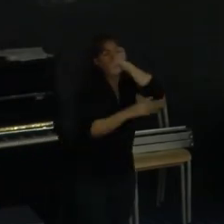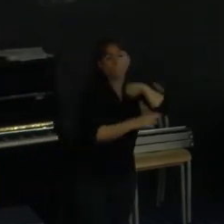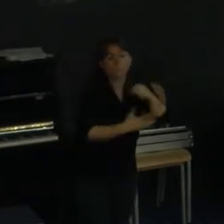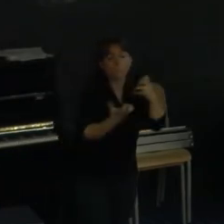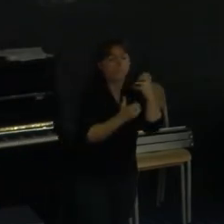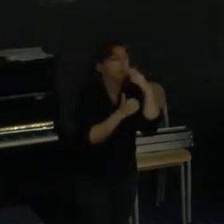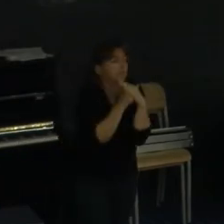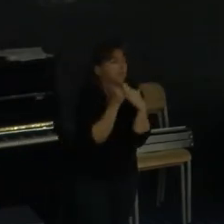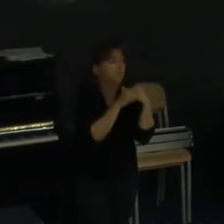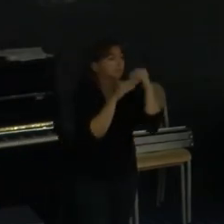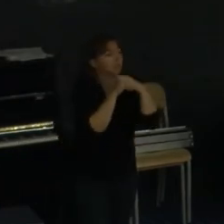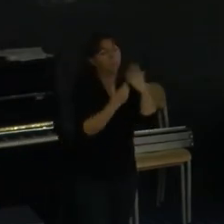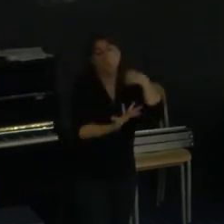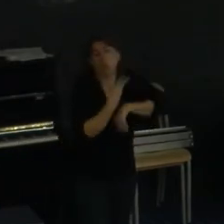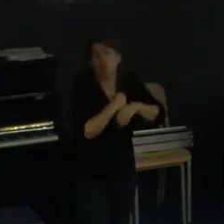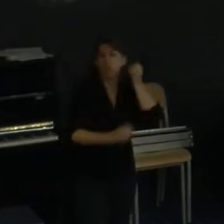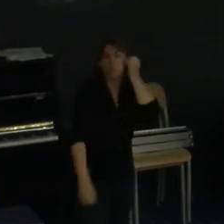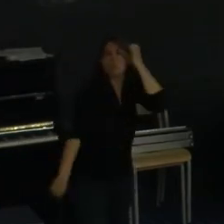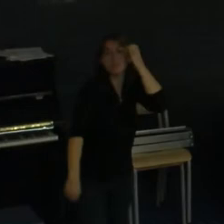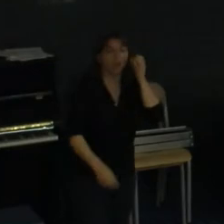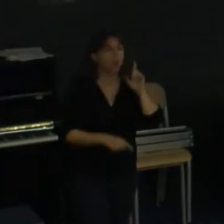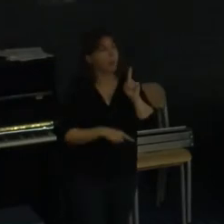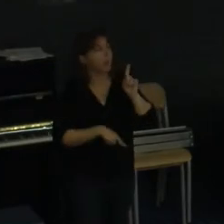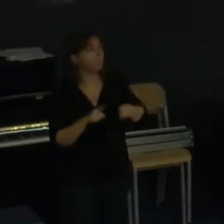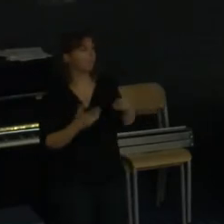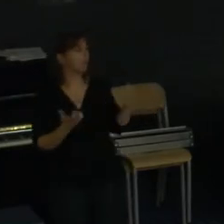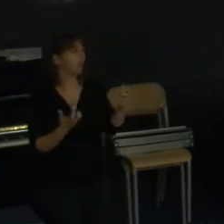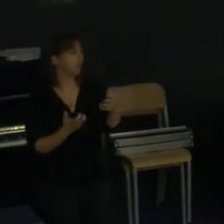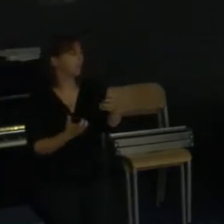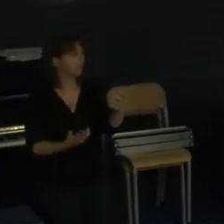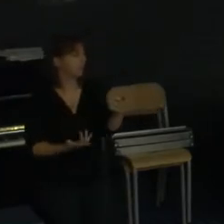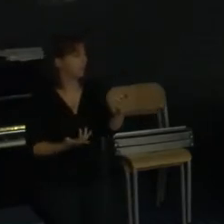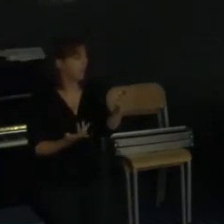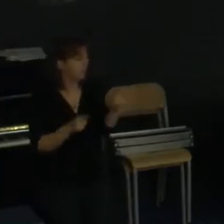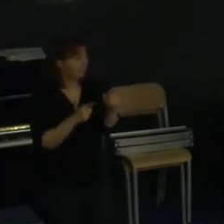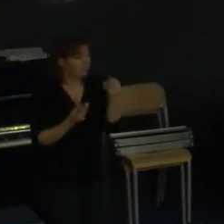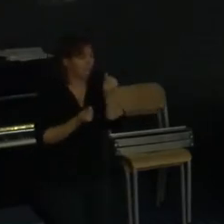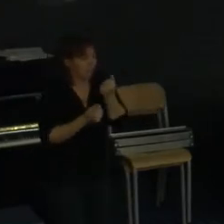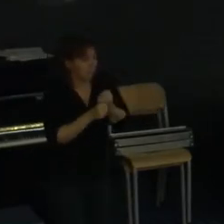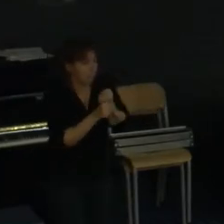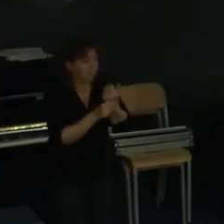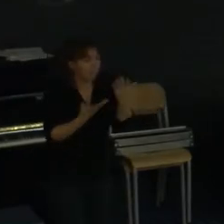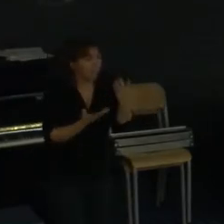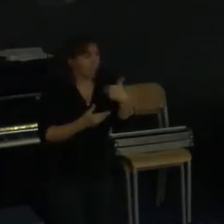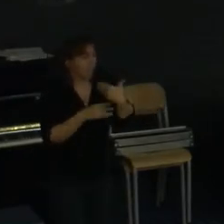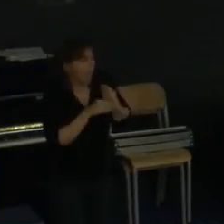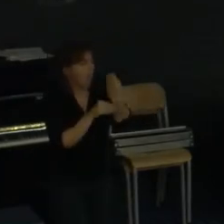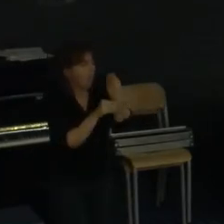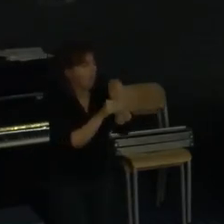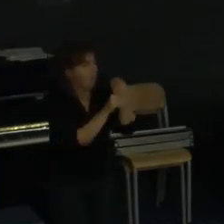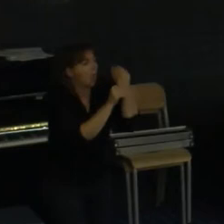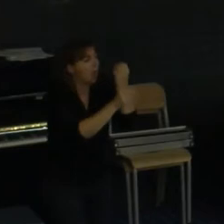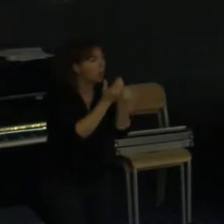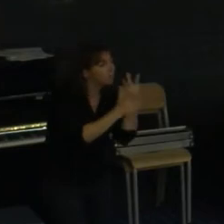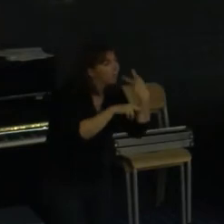je ne peux pas dire la phrase, mais je me réveille un peu plus, je me mets une claque et voilà. Et comme ça, j'apprends à utiliser de nouveaux